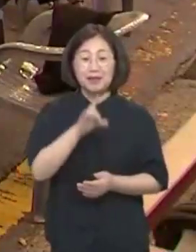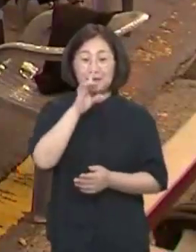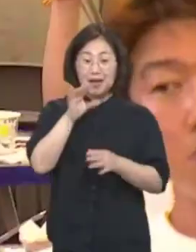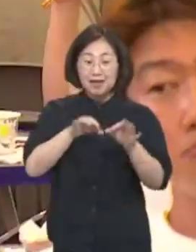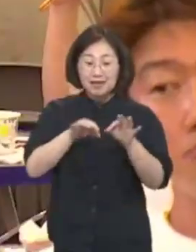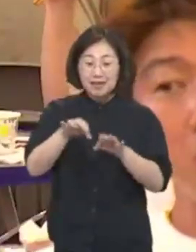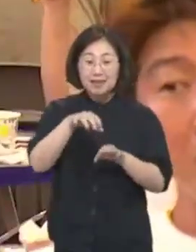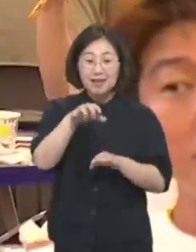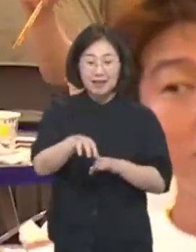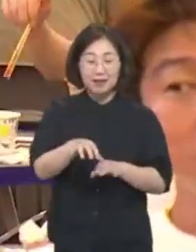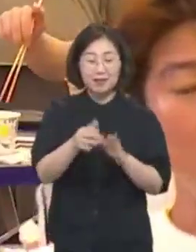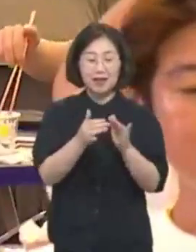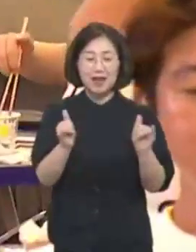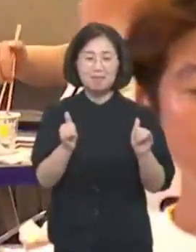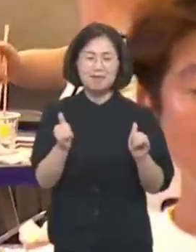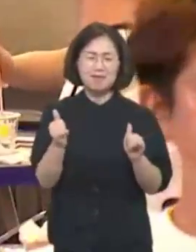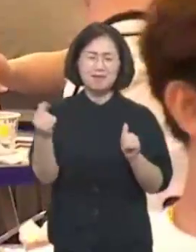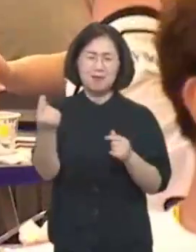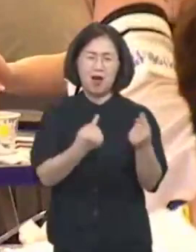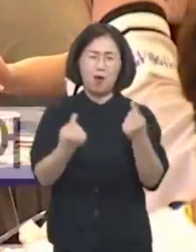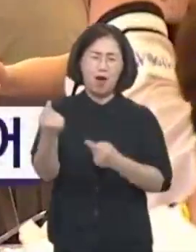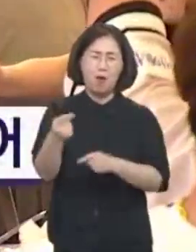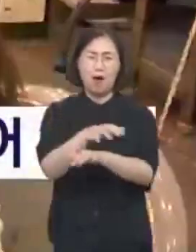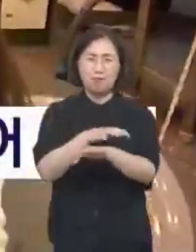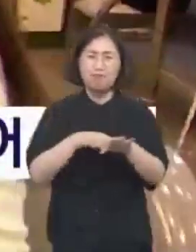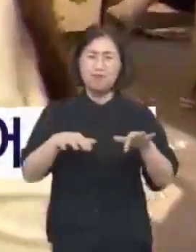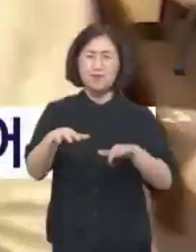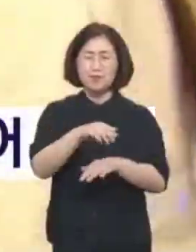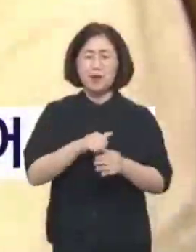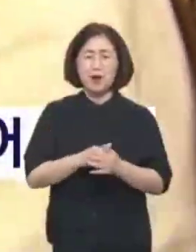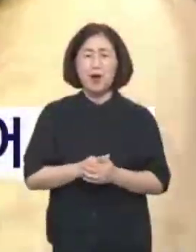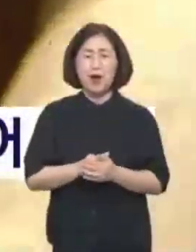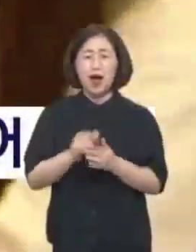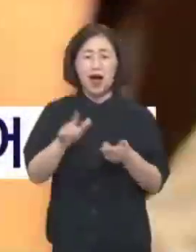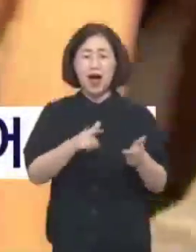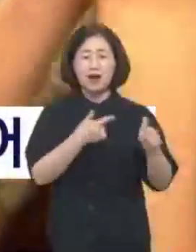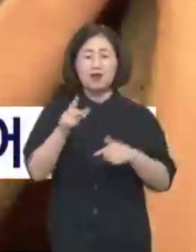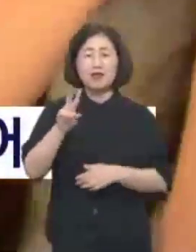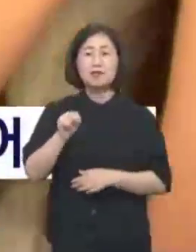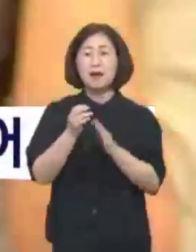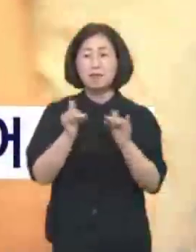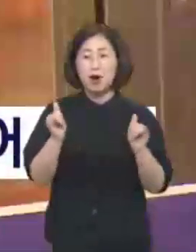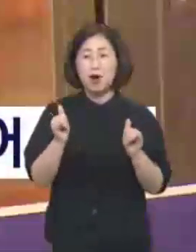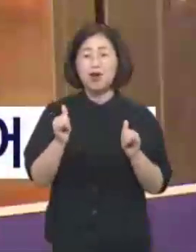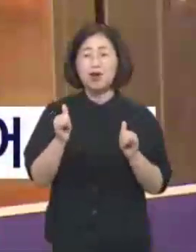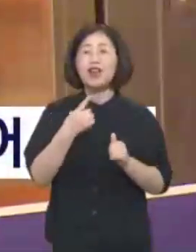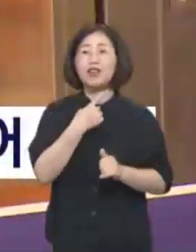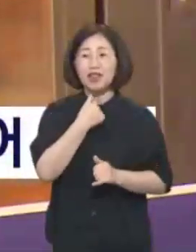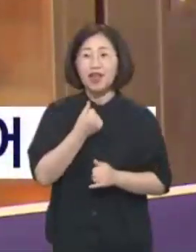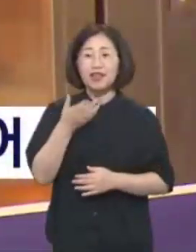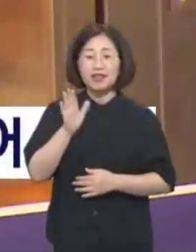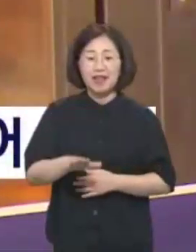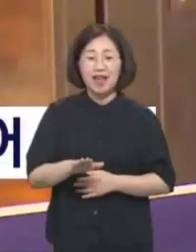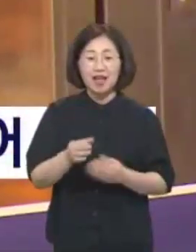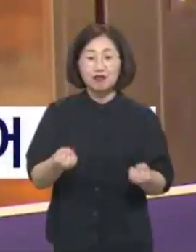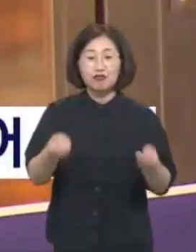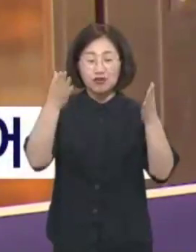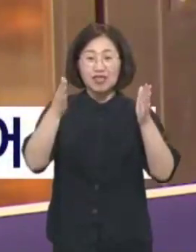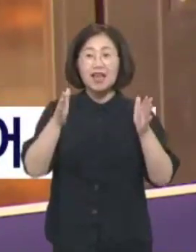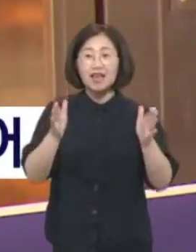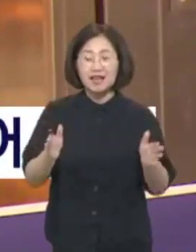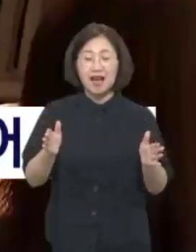중앙시장에도 방문객들로 발디딜 틈 없습니다. 주말 기준 하루 2만 명 수준이던 방문객도 영시축제가 진행된